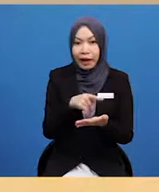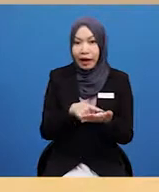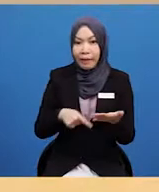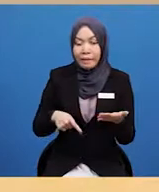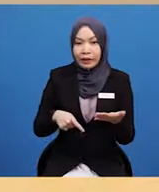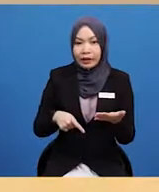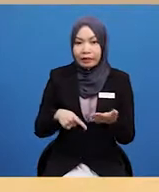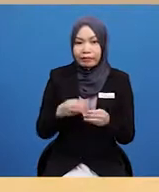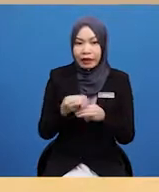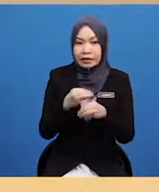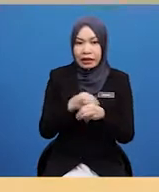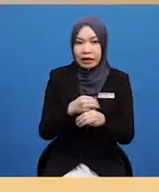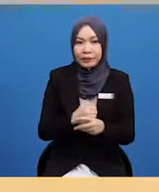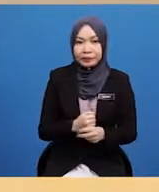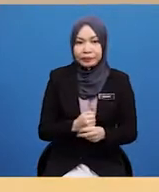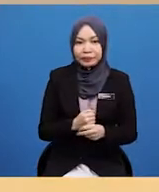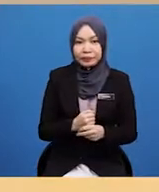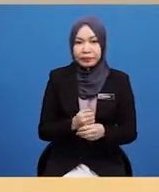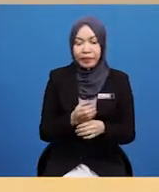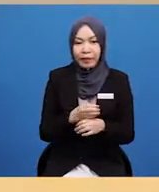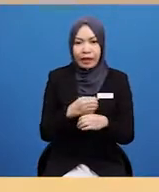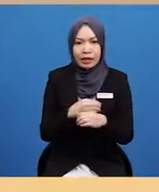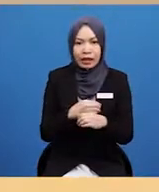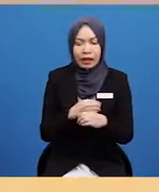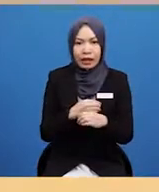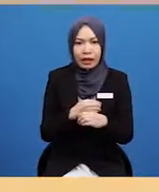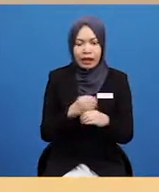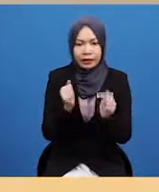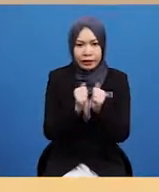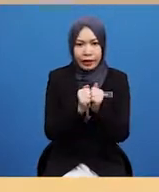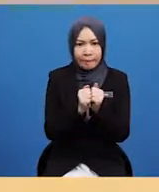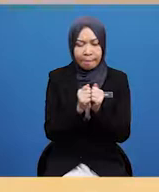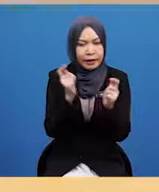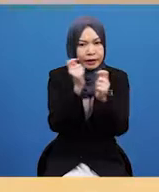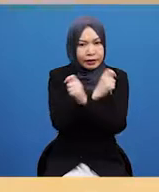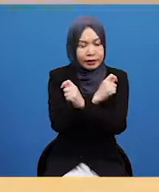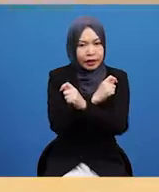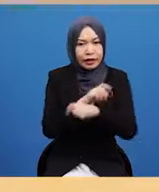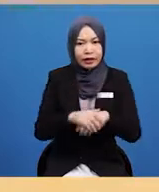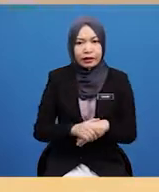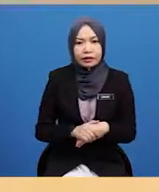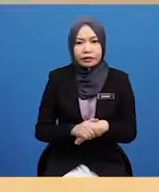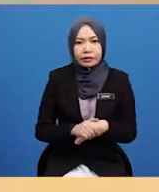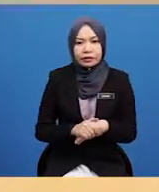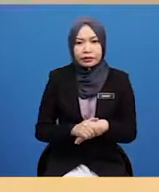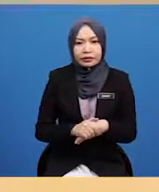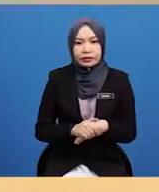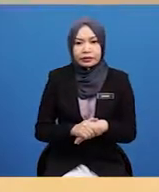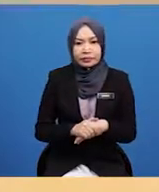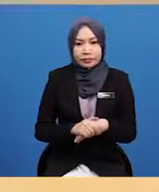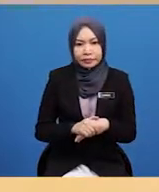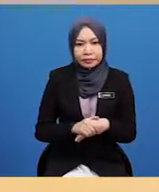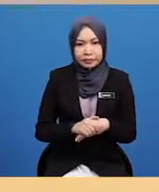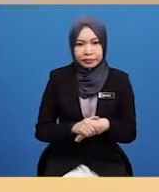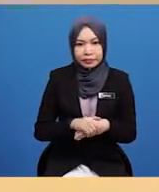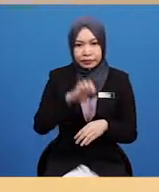Janggut terhadap British. Ya, tepat sekali. Terdapat tiga isu penentangan Tok Janggut, iaitu